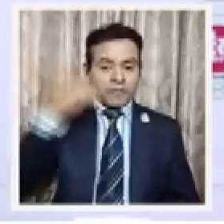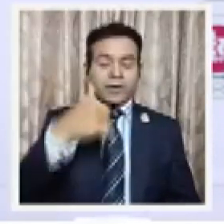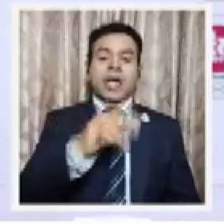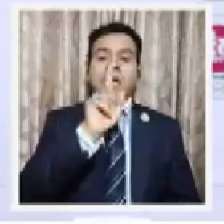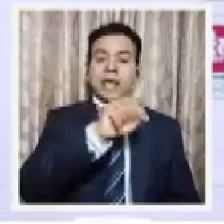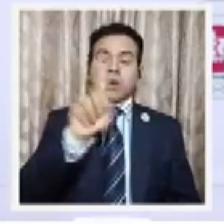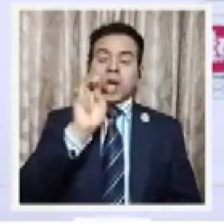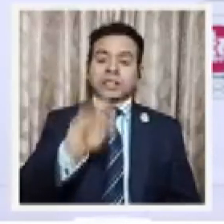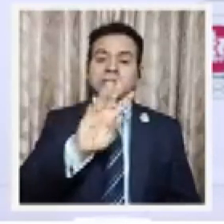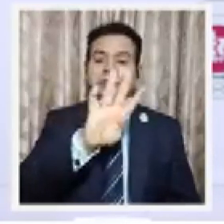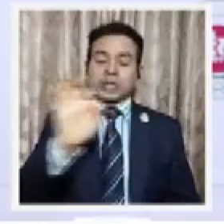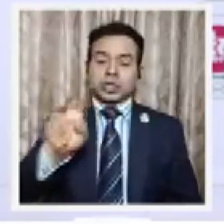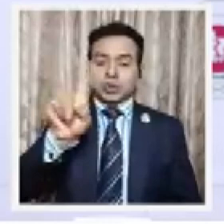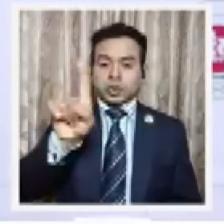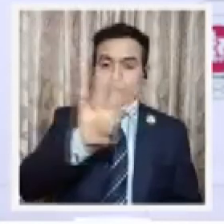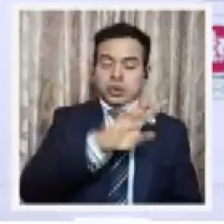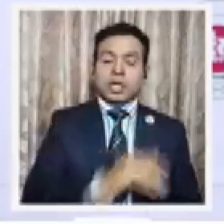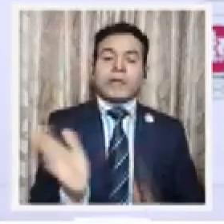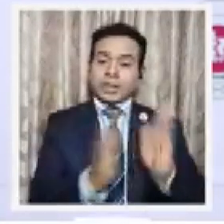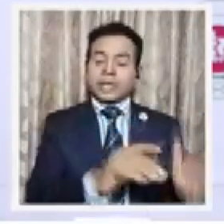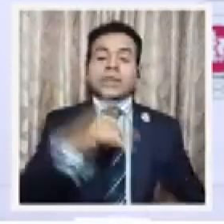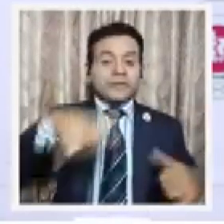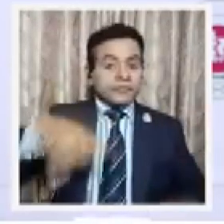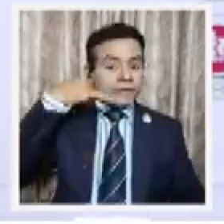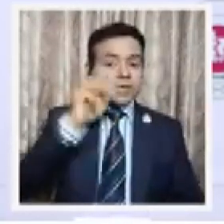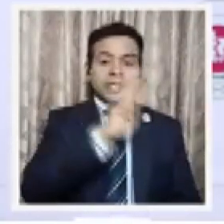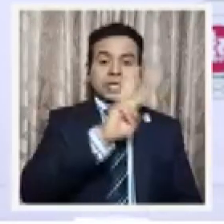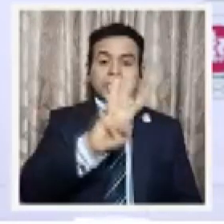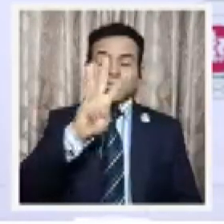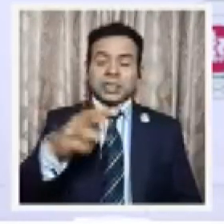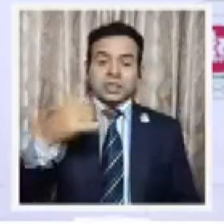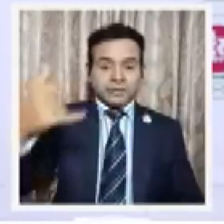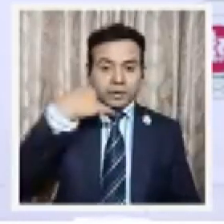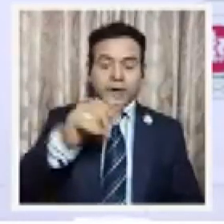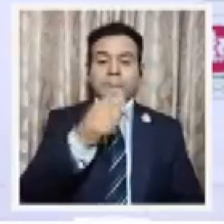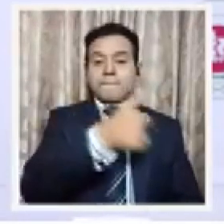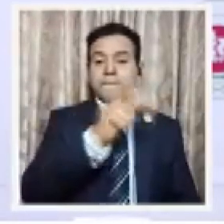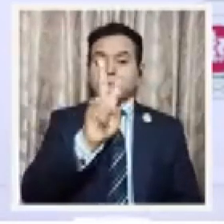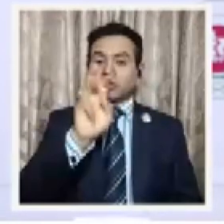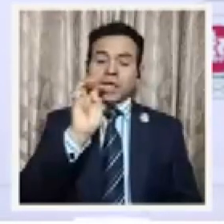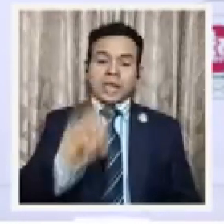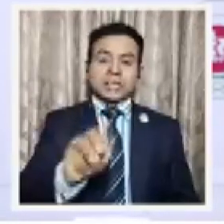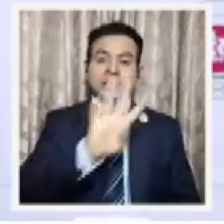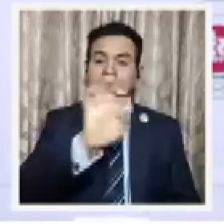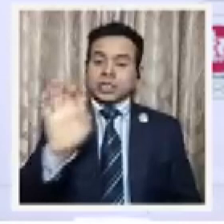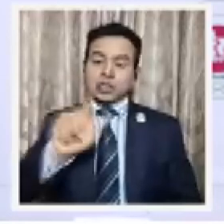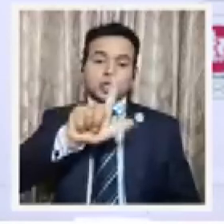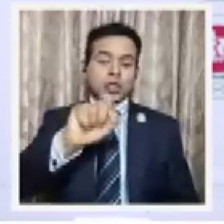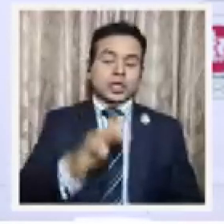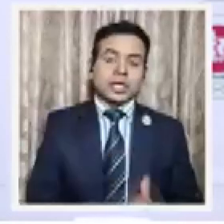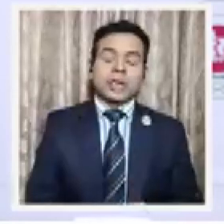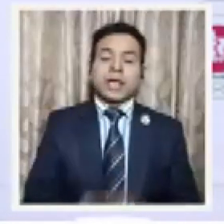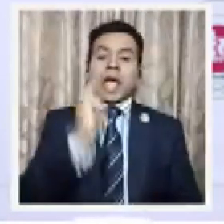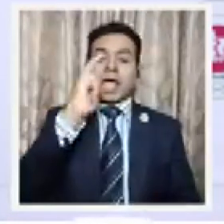74,369টি, এর মধ্যে স্বাস্থ্য বাতায়ন 1,6,2,6,3 ফোন গ্রহণ করা হয়েছে 11,414টি,